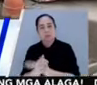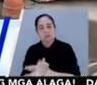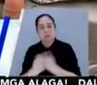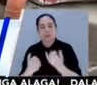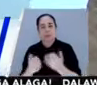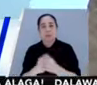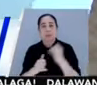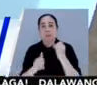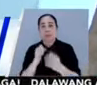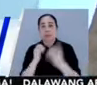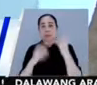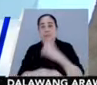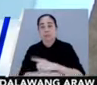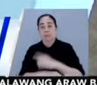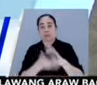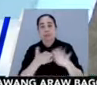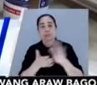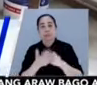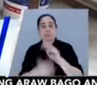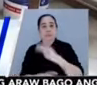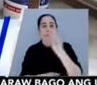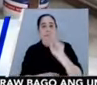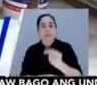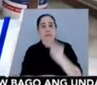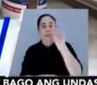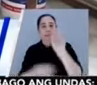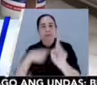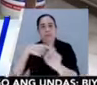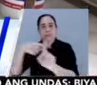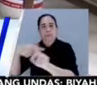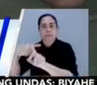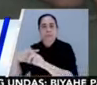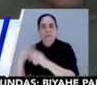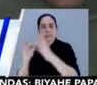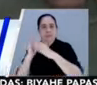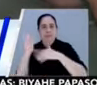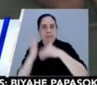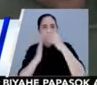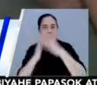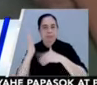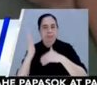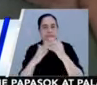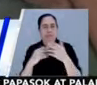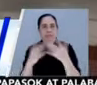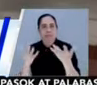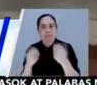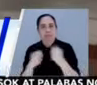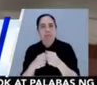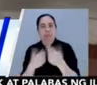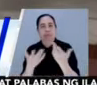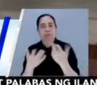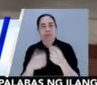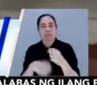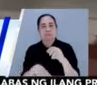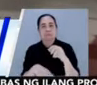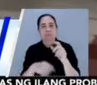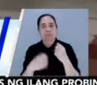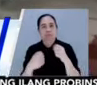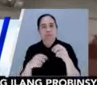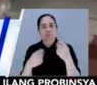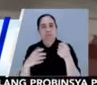paglilinis ng puntod sa Manila North Cemetery pipinturahan namin yung kung ano man kapila o kaya nito pagkatapos